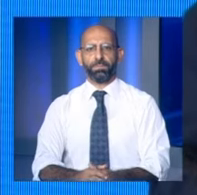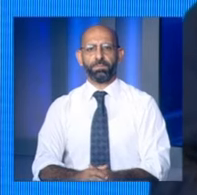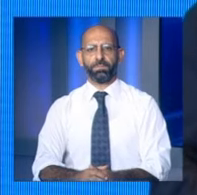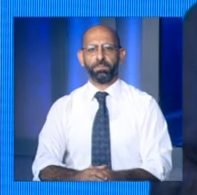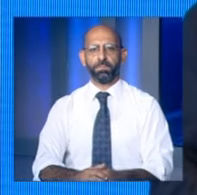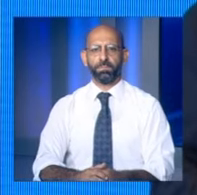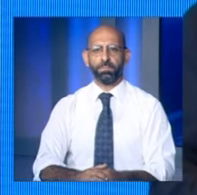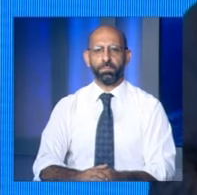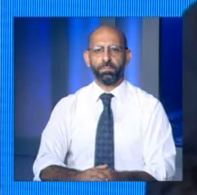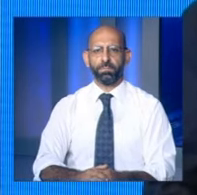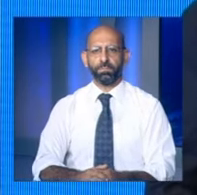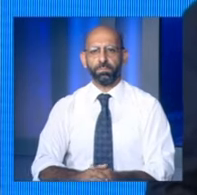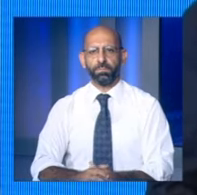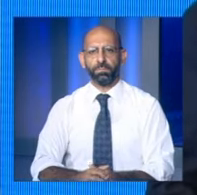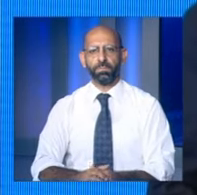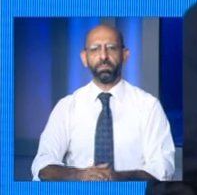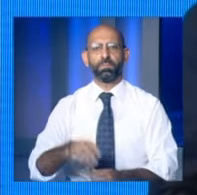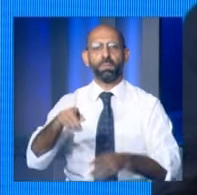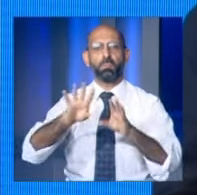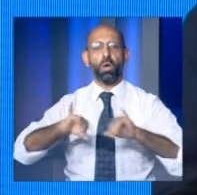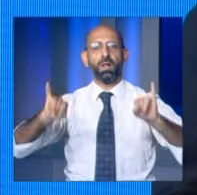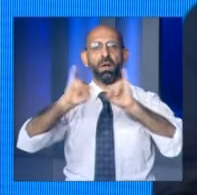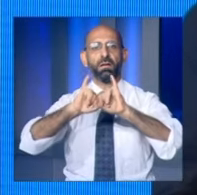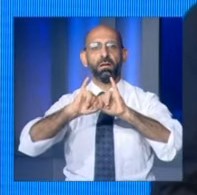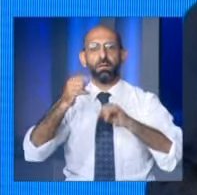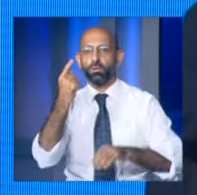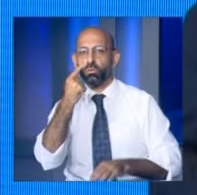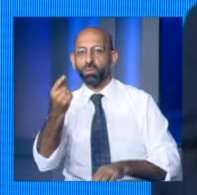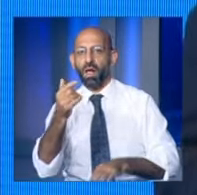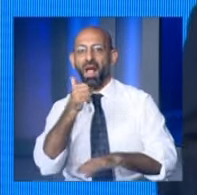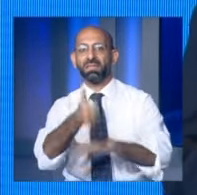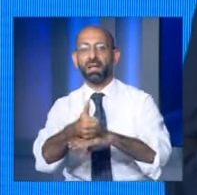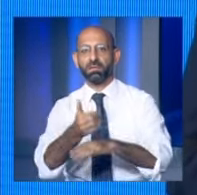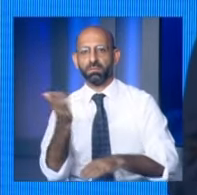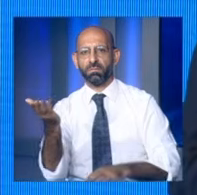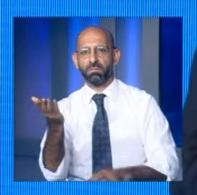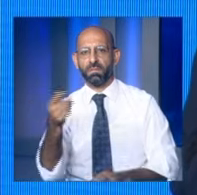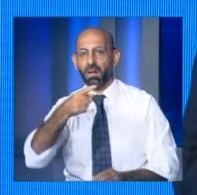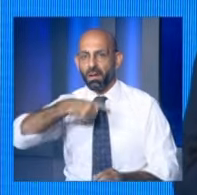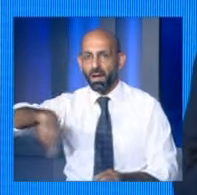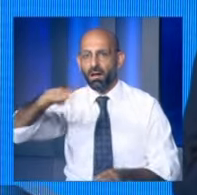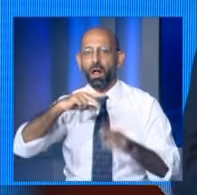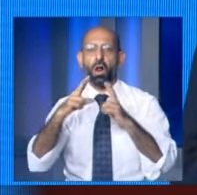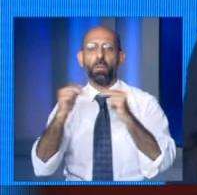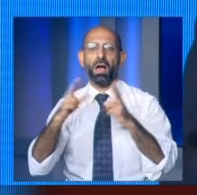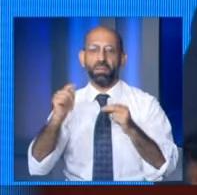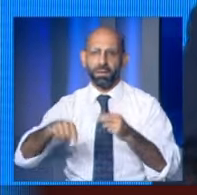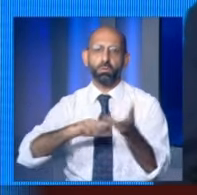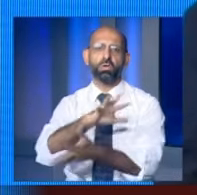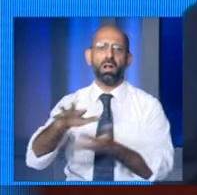هذا المؤتمر بهاللحظة بفرجي أمر كتير أساسي، وهو أنه نحن في لبنان وبالرغم